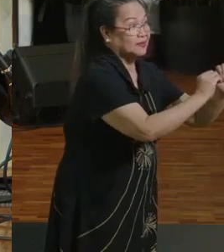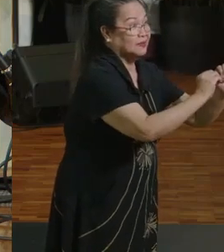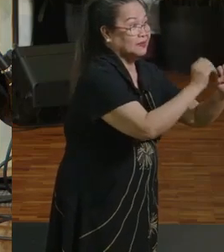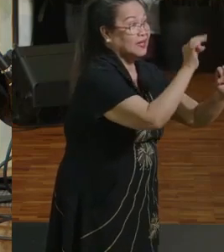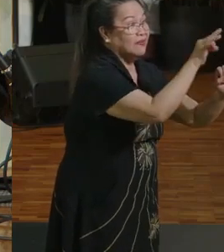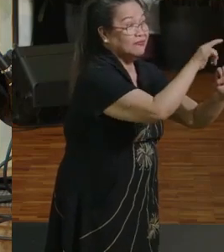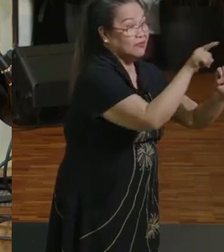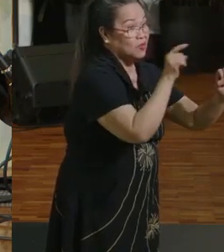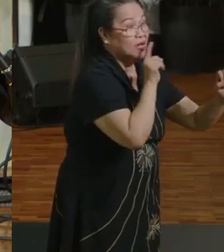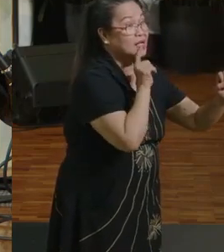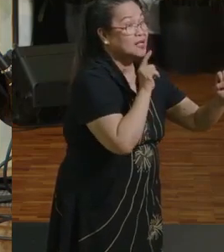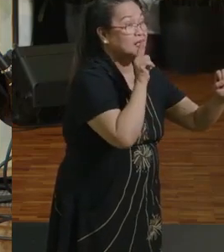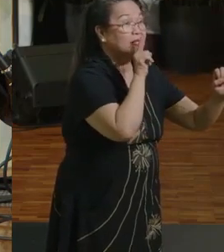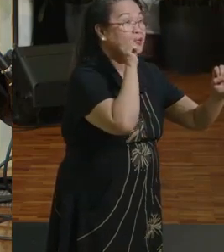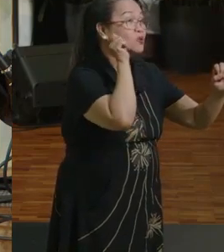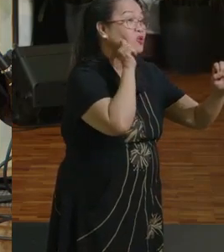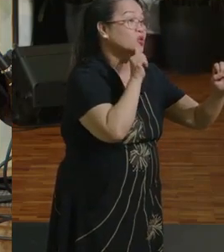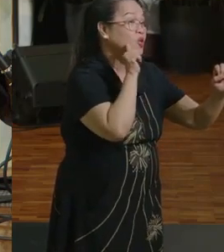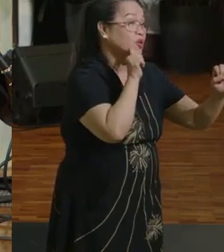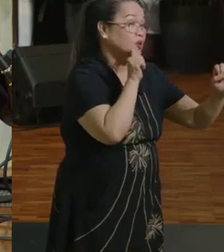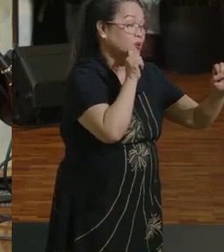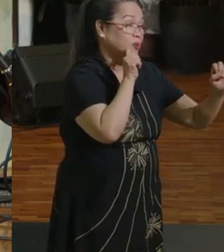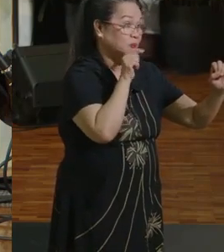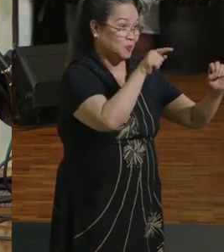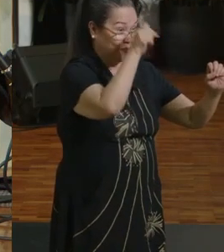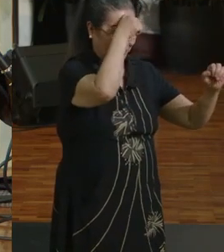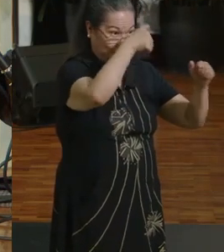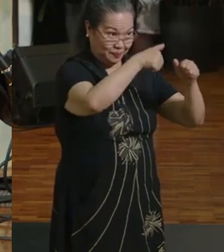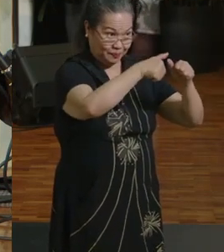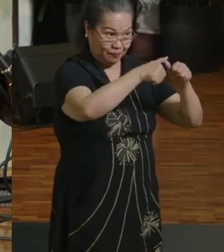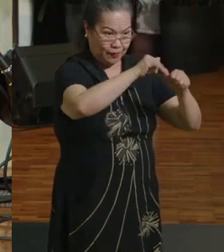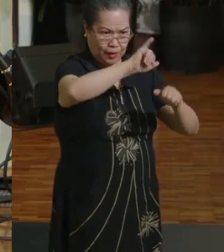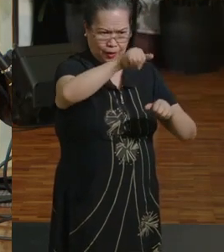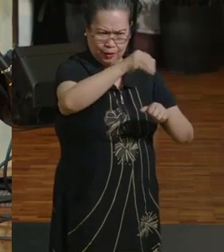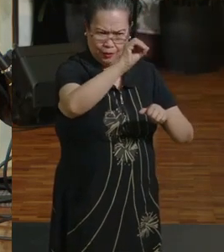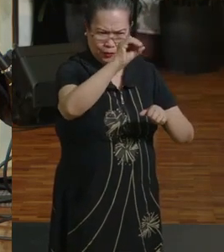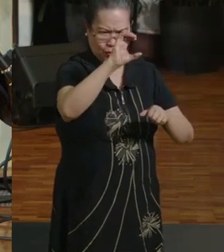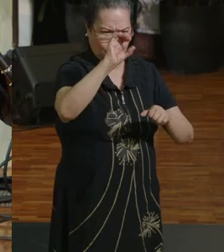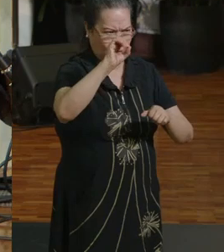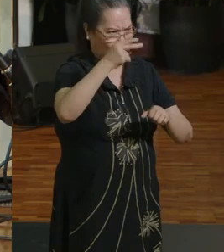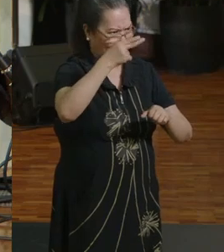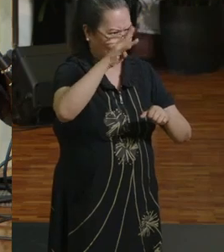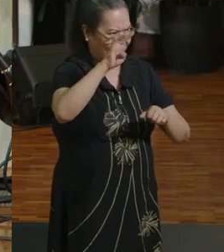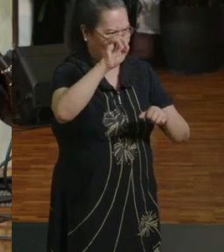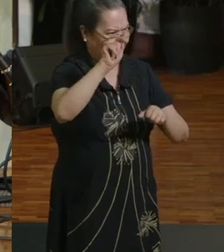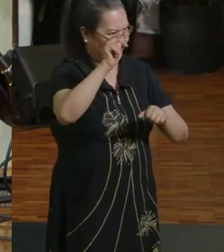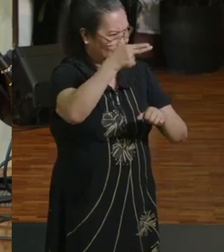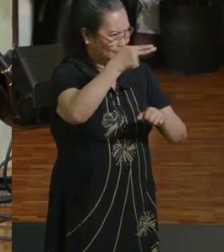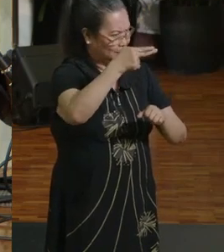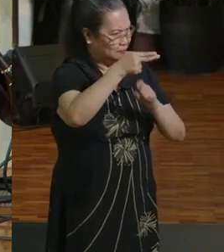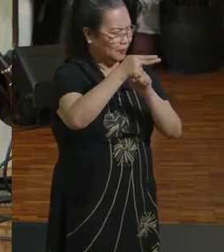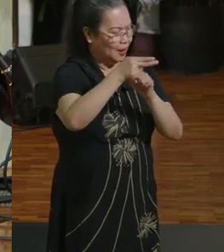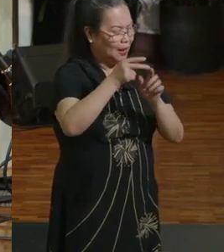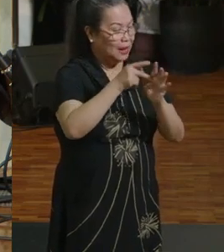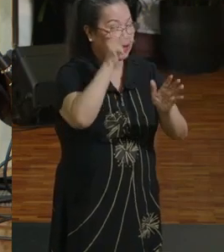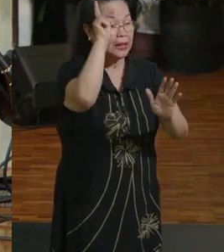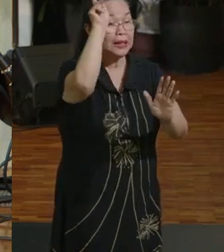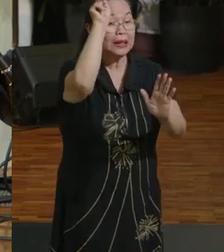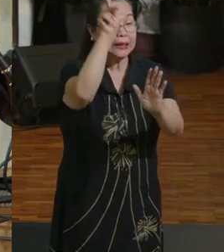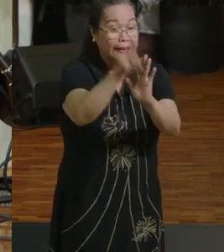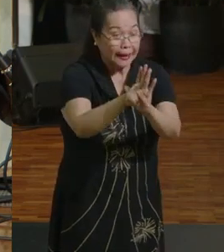nung pinag-aralan natin yung si Jochebed, no? Ang pinapapatay